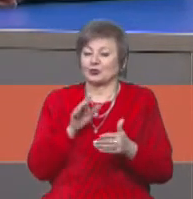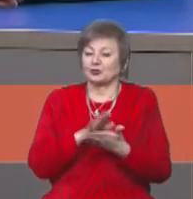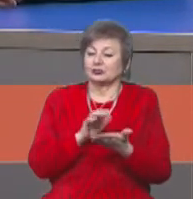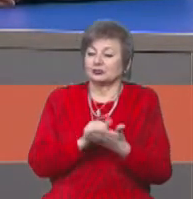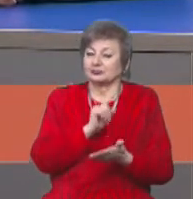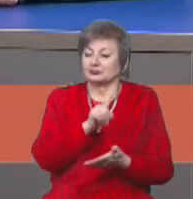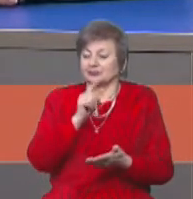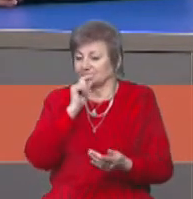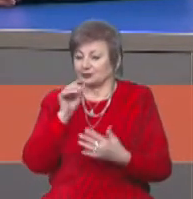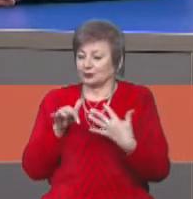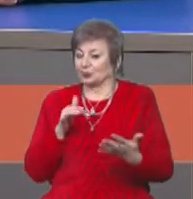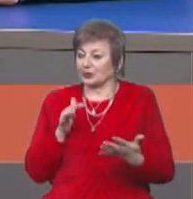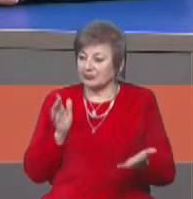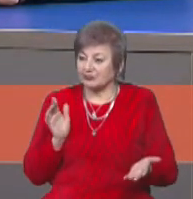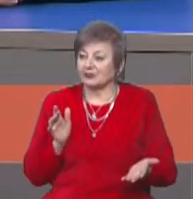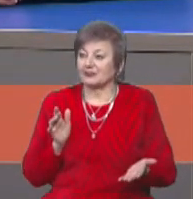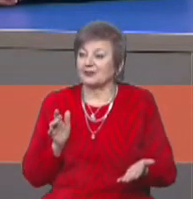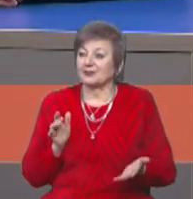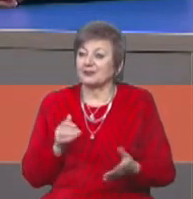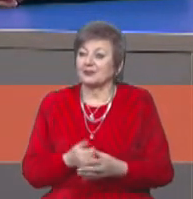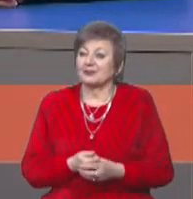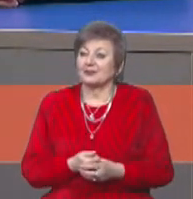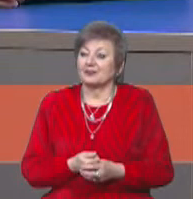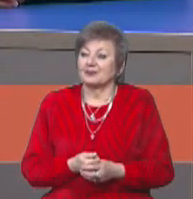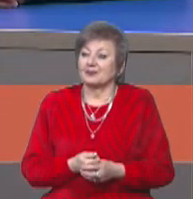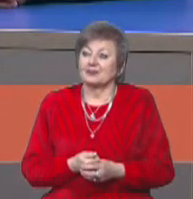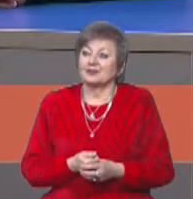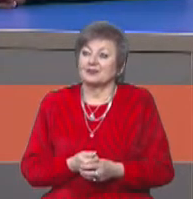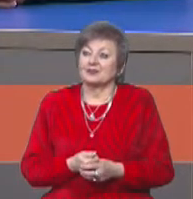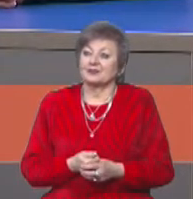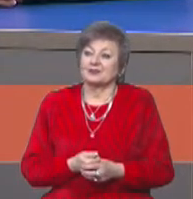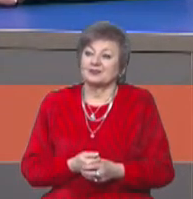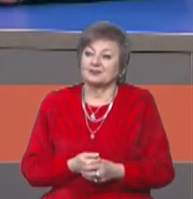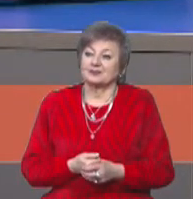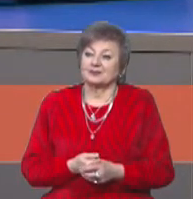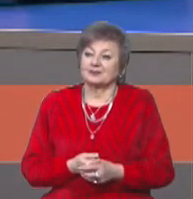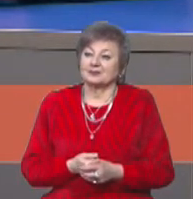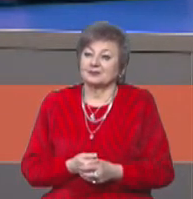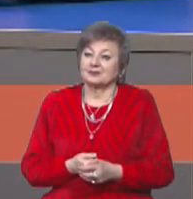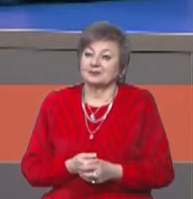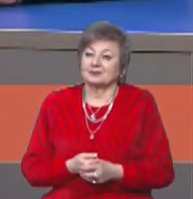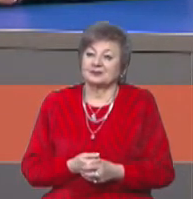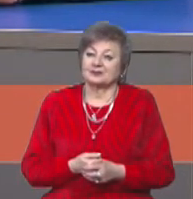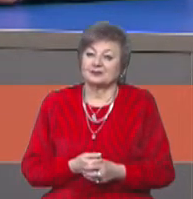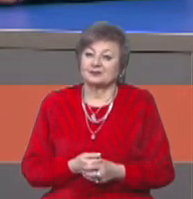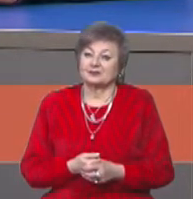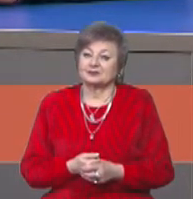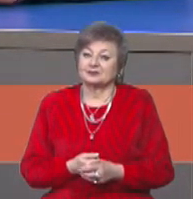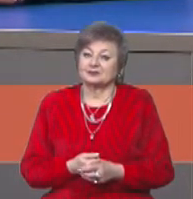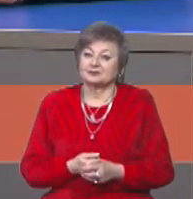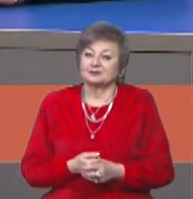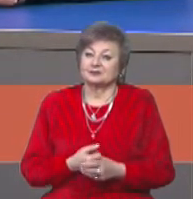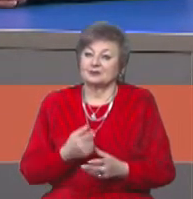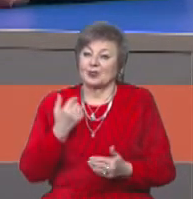деяких ще. Свою кобилу, як вона сприйняла, до речі? Стається добре. Бо вона була одна королева.